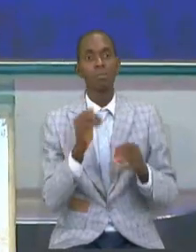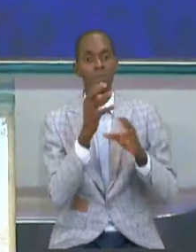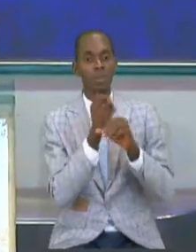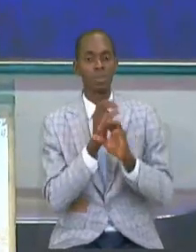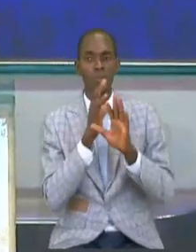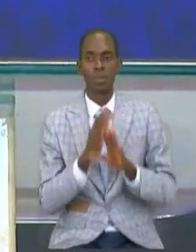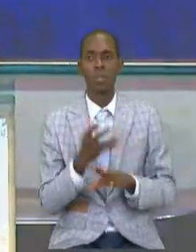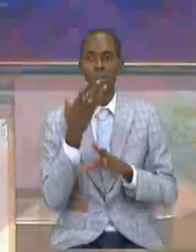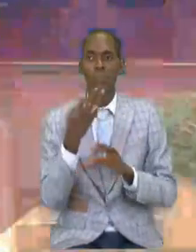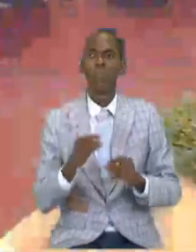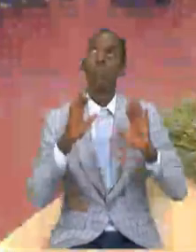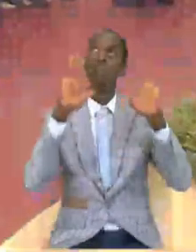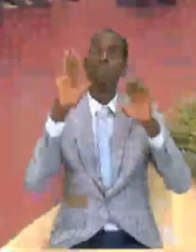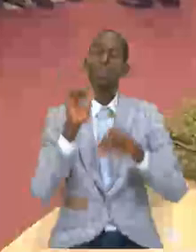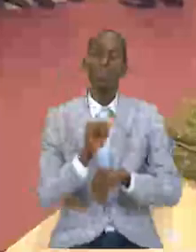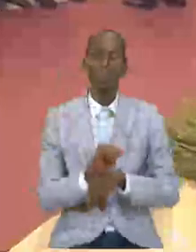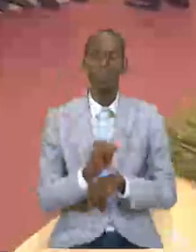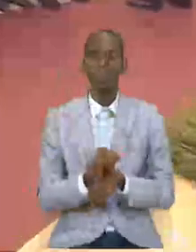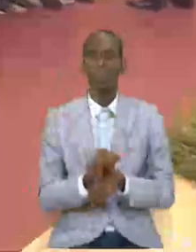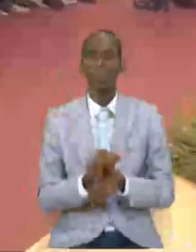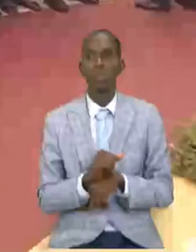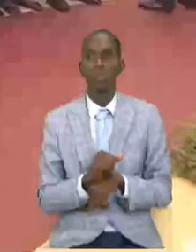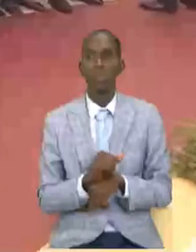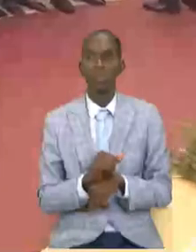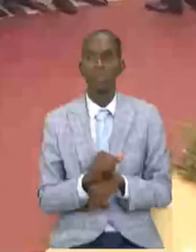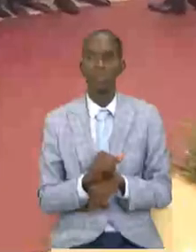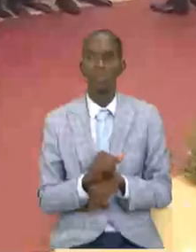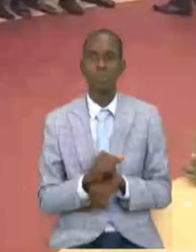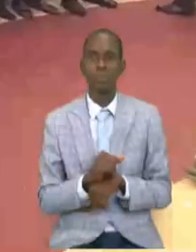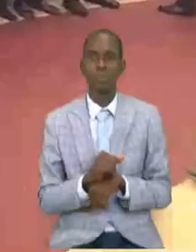Soit un spectacle de miracle.